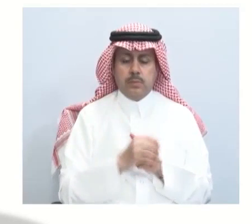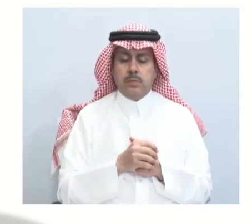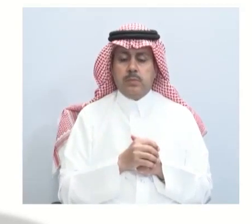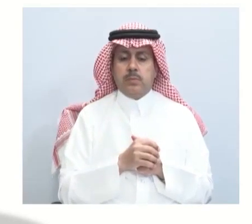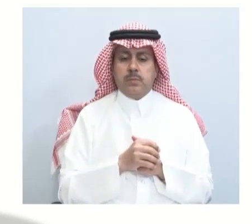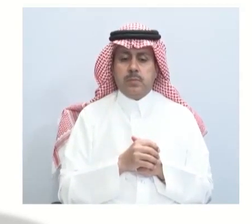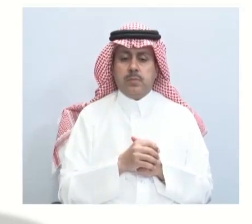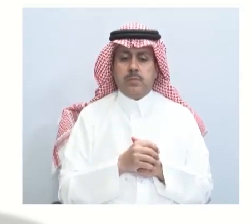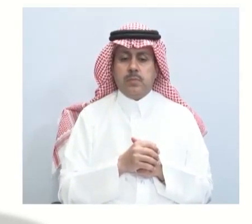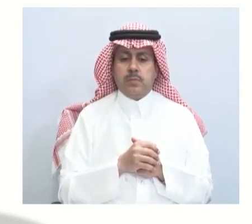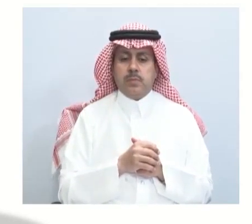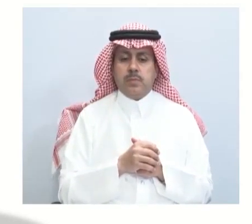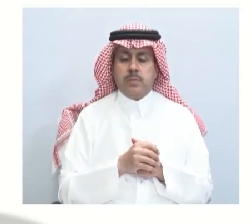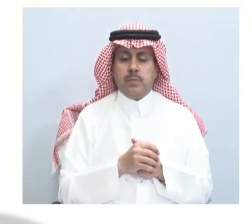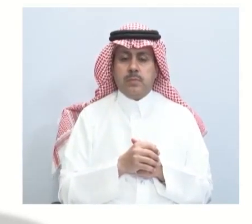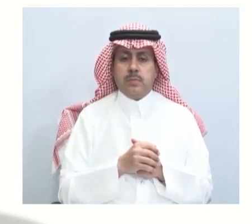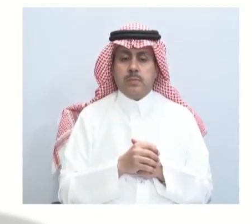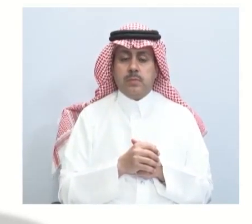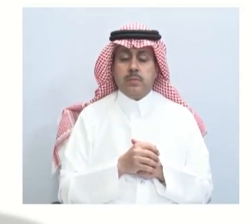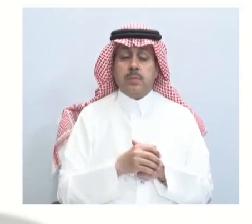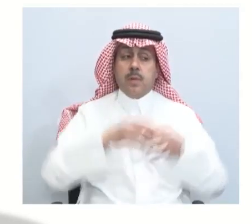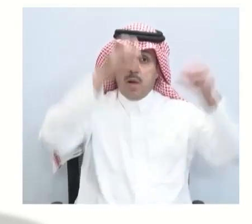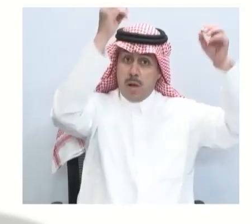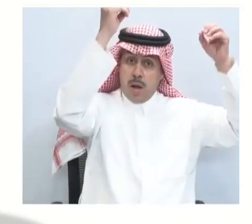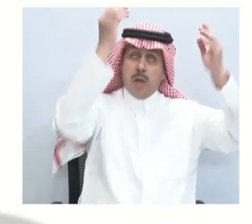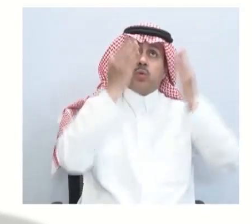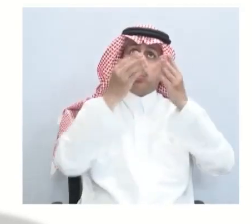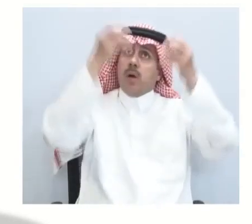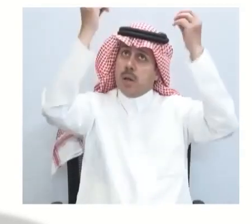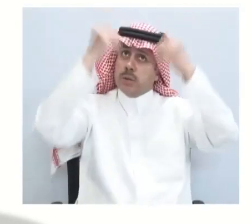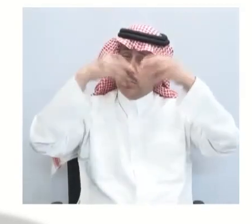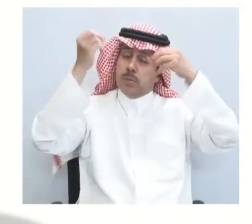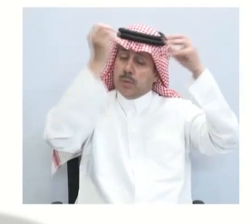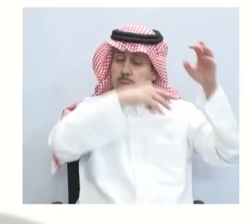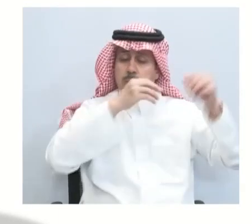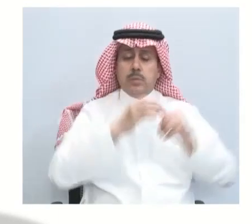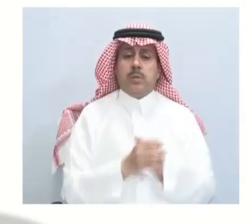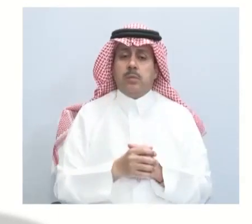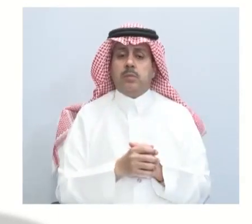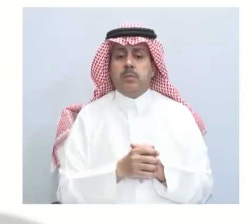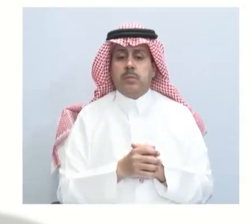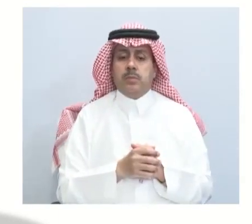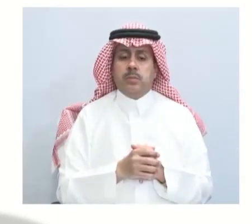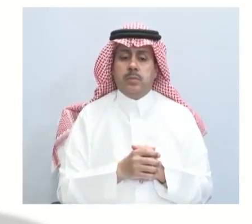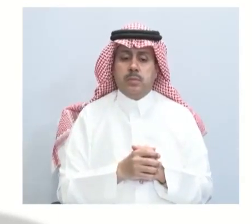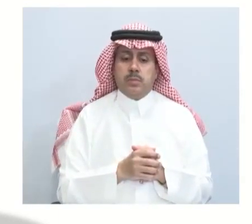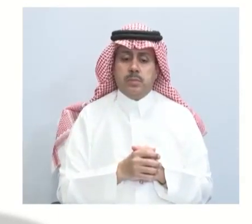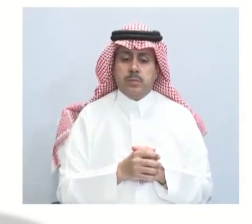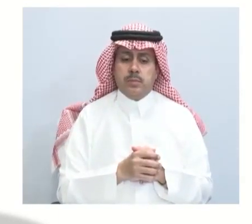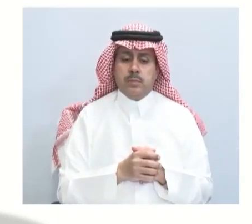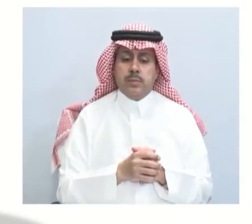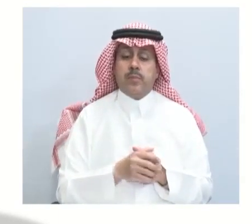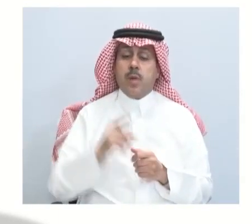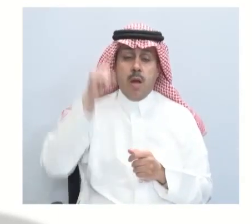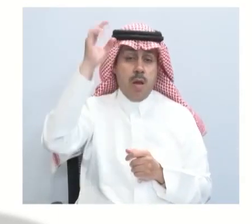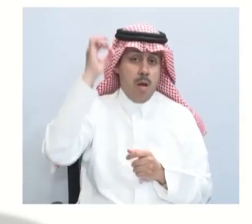امر صادر عن حكمه وتدبير لو اعطاك الله جل وعلا ذلكم المال لربما صرفت ذلك المال في امر محرم